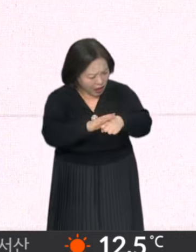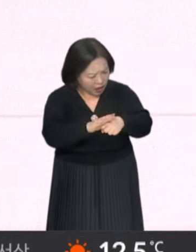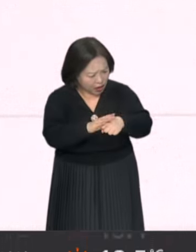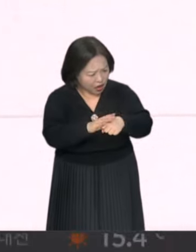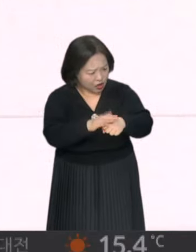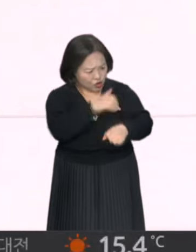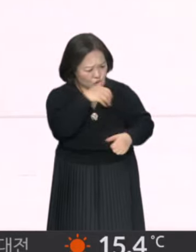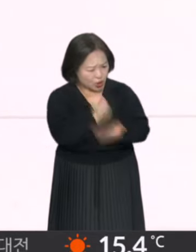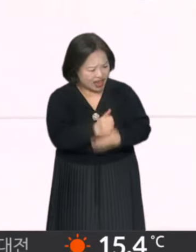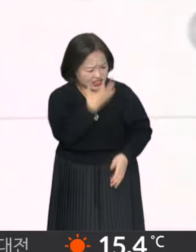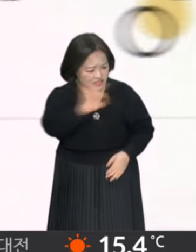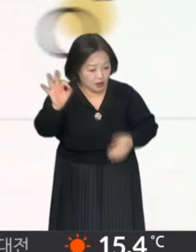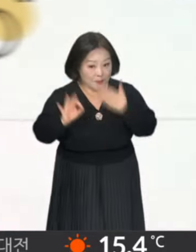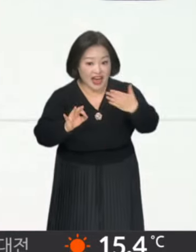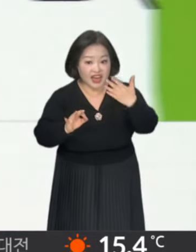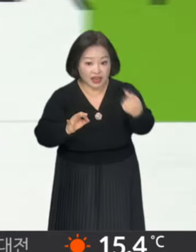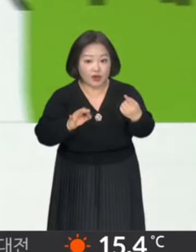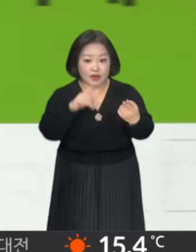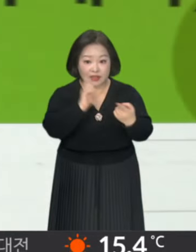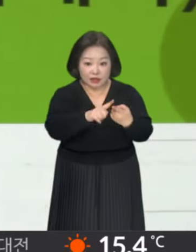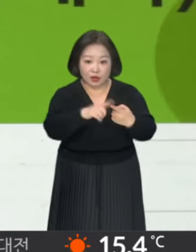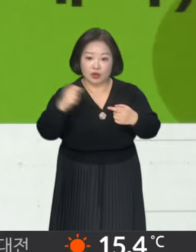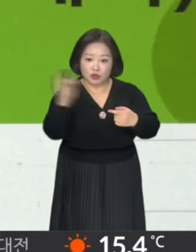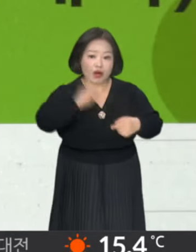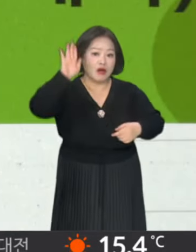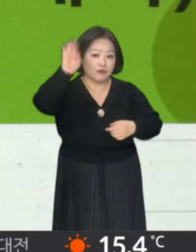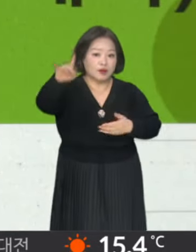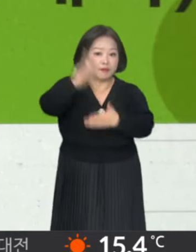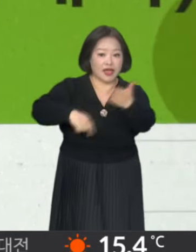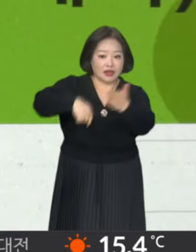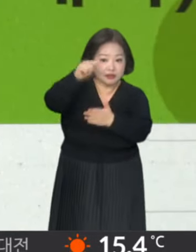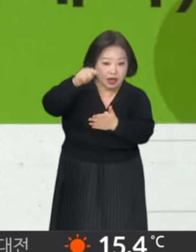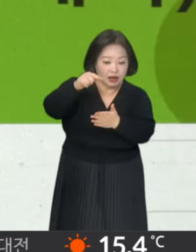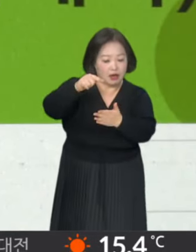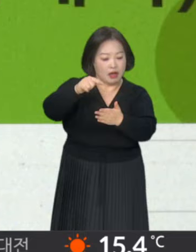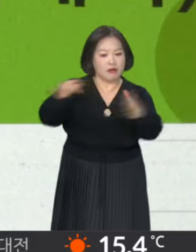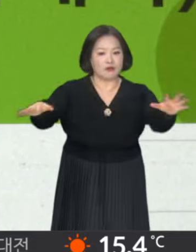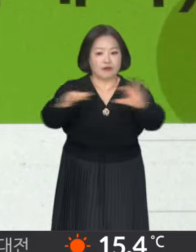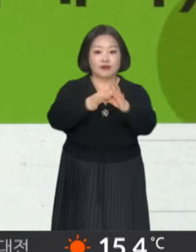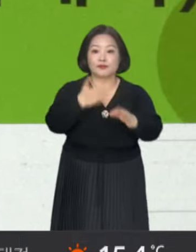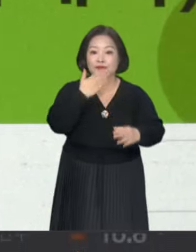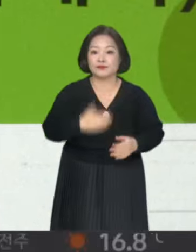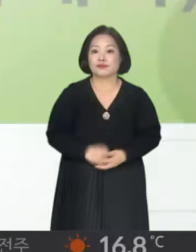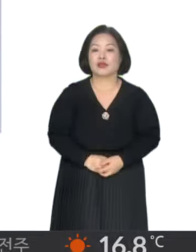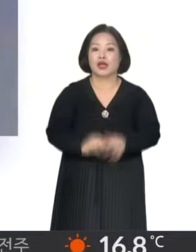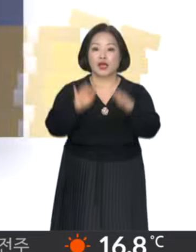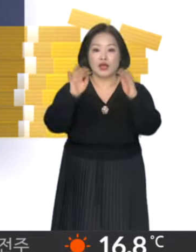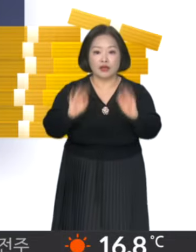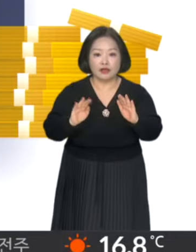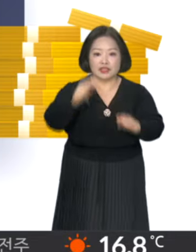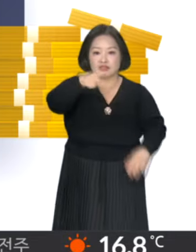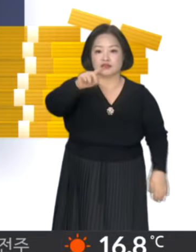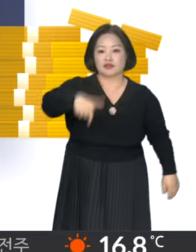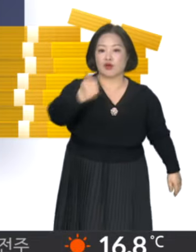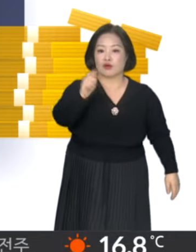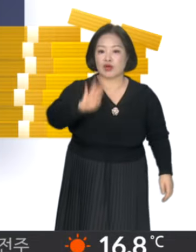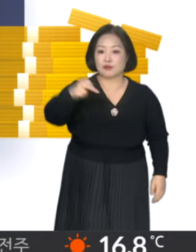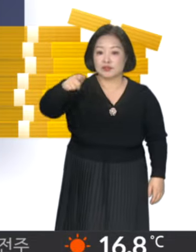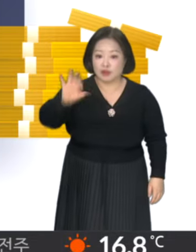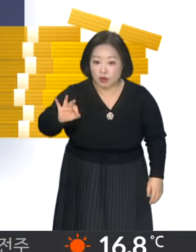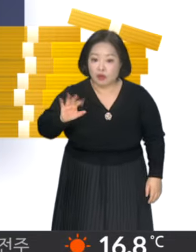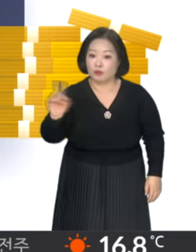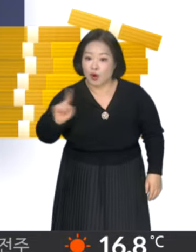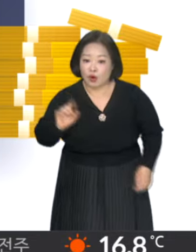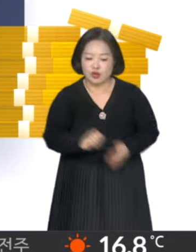인정할지 불안전 판매 여부 판단과 향후 배상 규모 산정의 관건입니다 적합성 원칙이란 금융사가